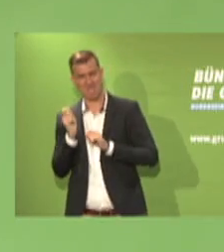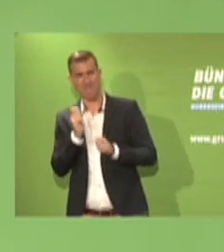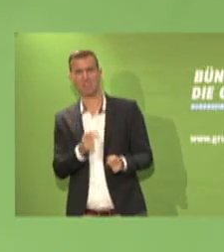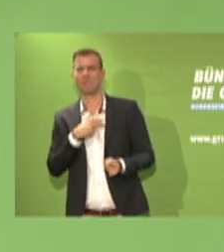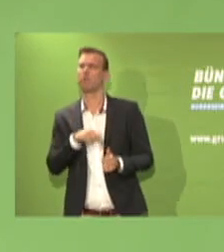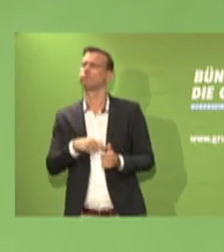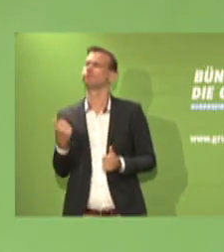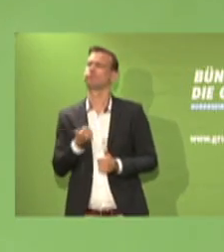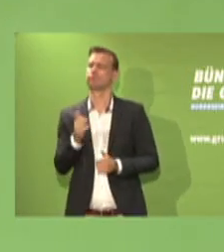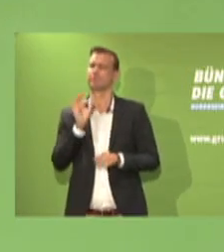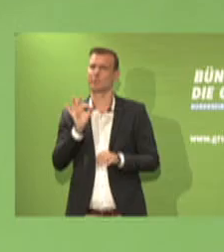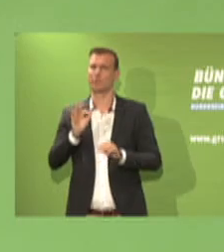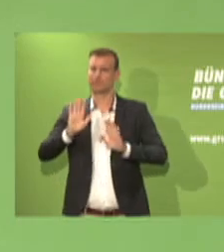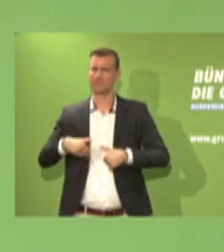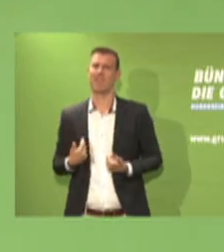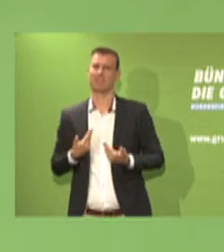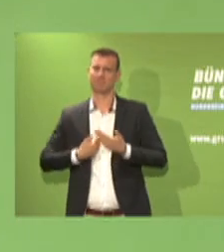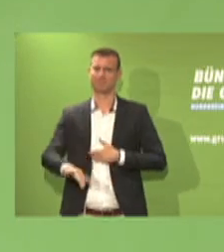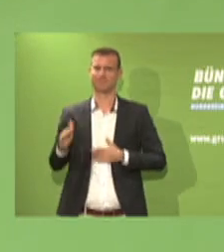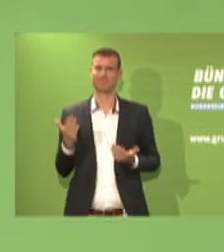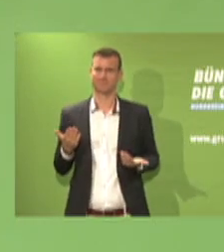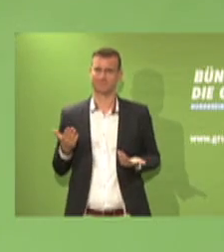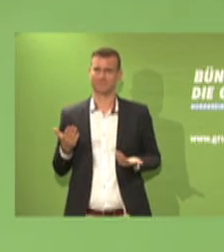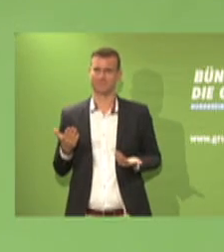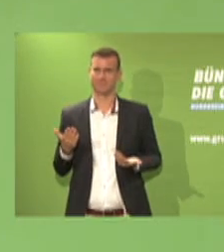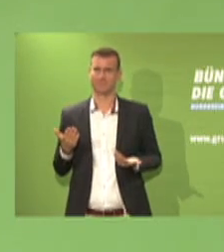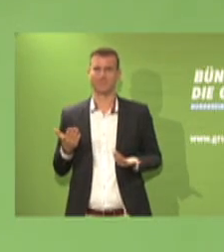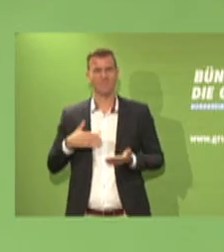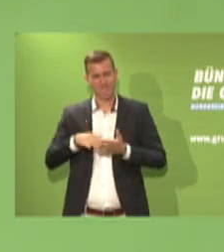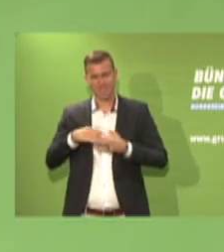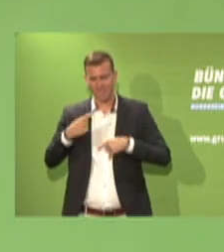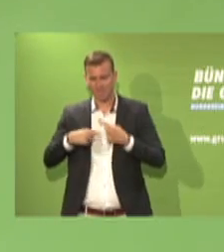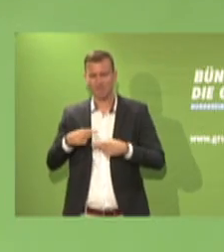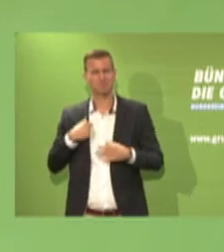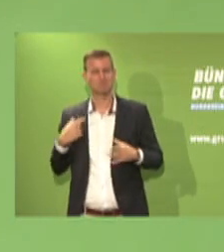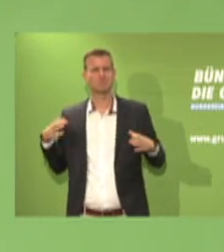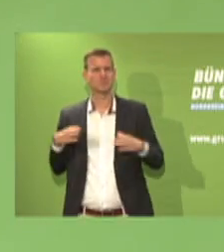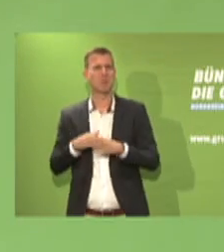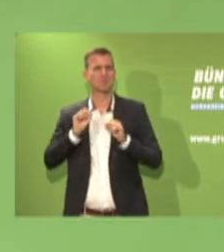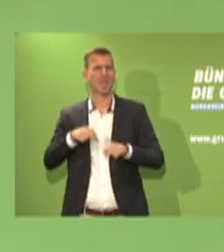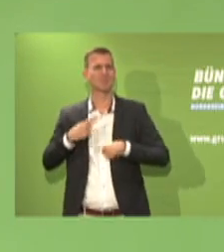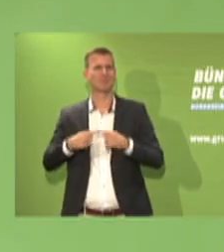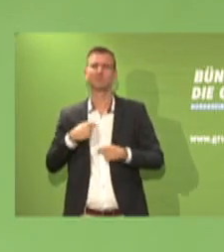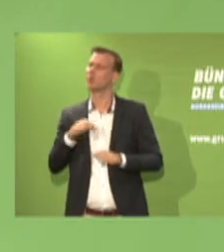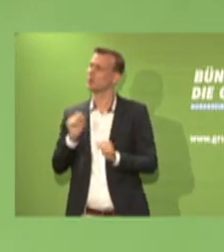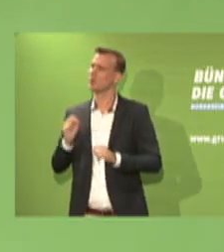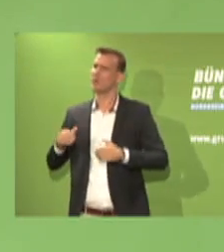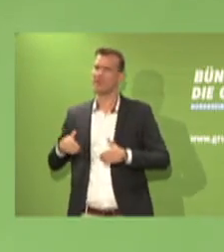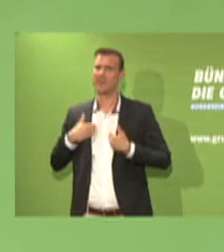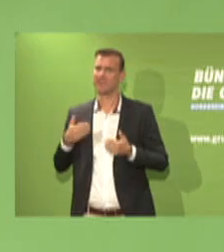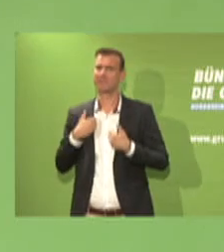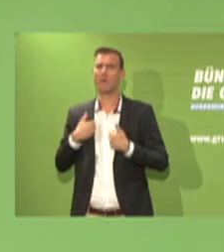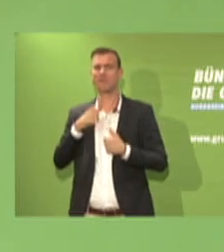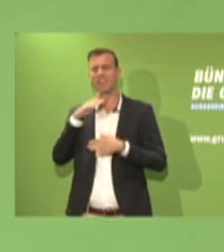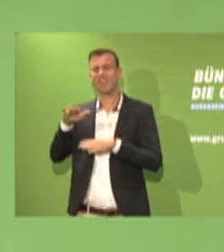einen guten Startschuss gegeben, dass wir diese weitere Entwicklung dann auch gemeinsam angehen können. Ich freue mich auf die Besuche